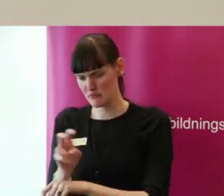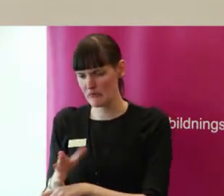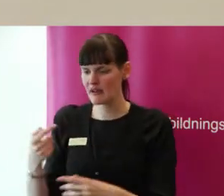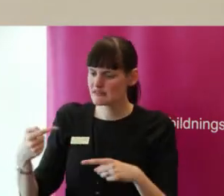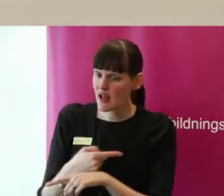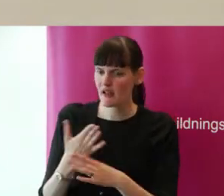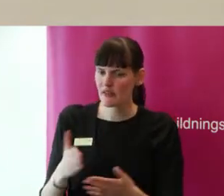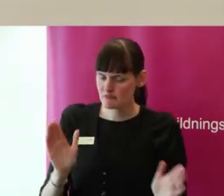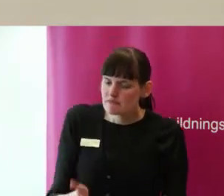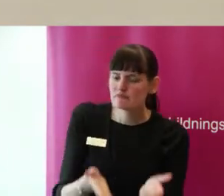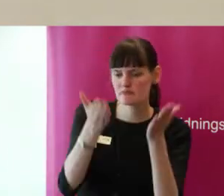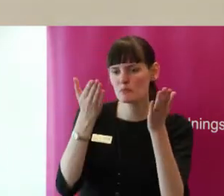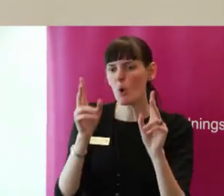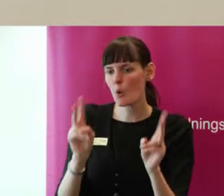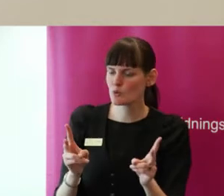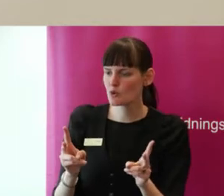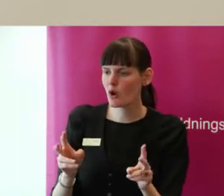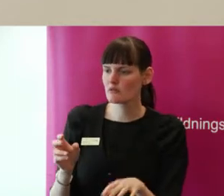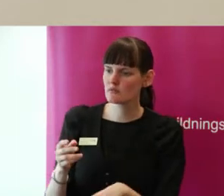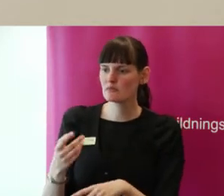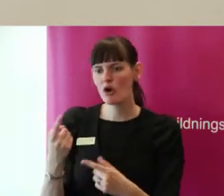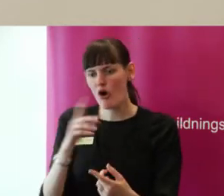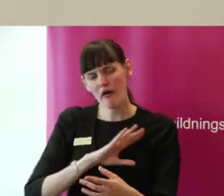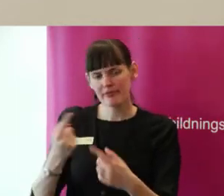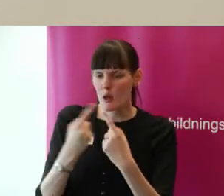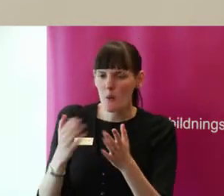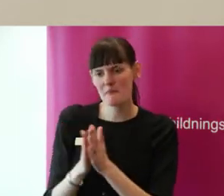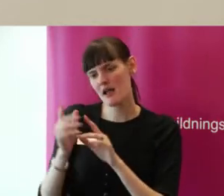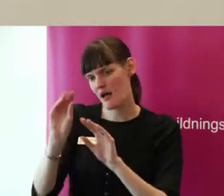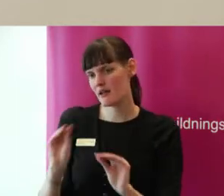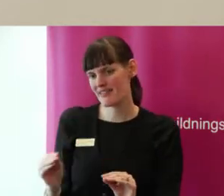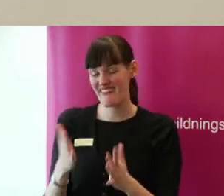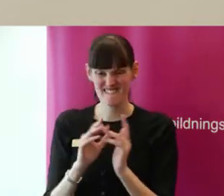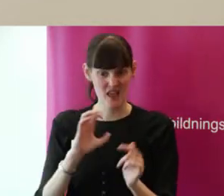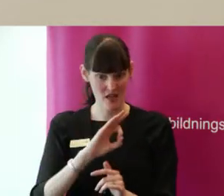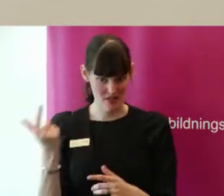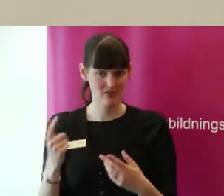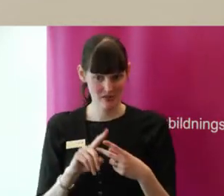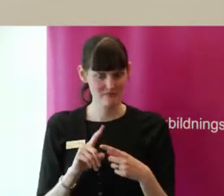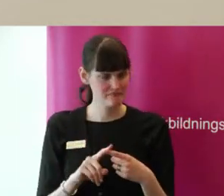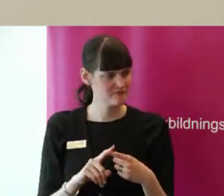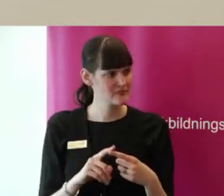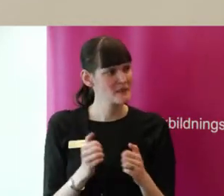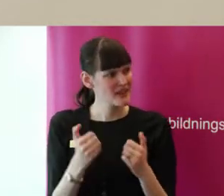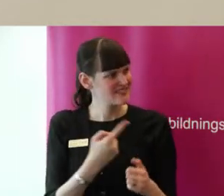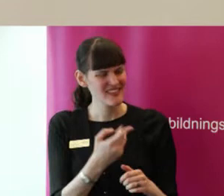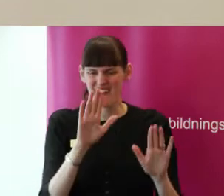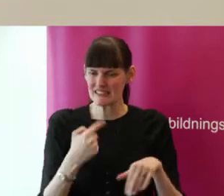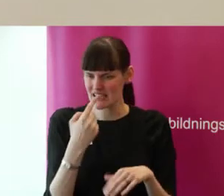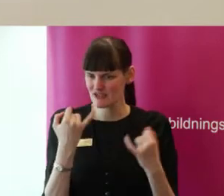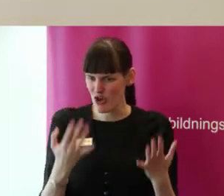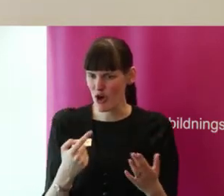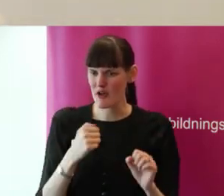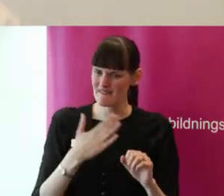och också utmanad att göra bättre. Så det är friheten. Sen är det det som har sagt, så jag måste lyfta fram det. Därför jag har ju